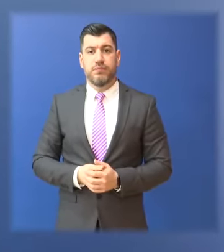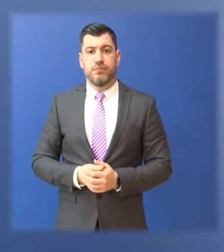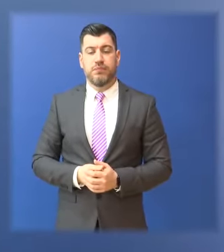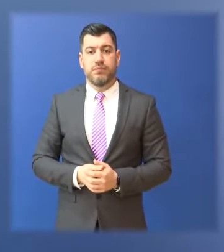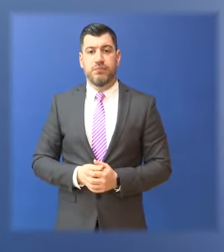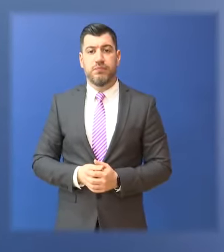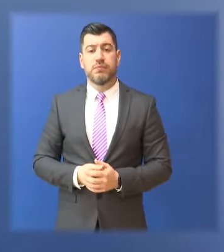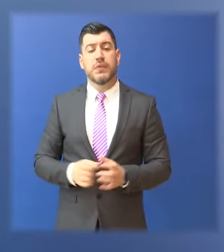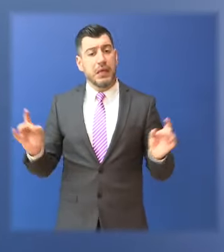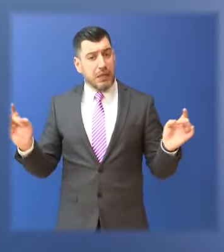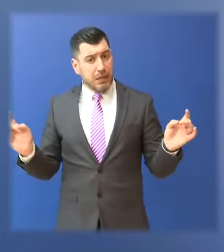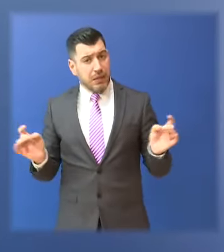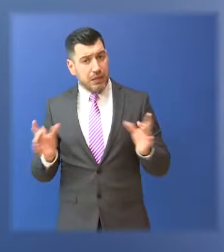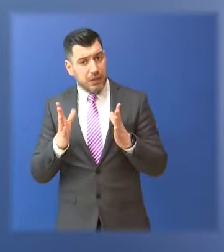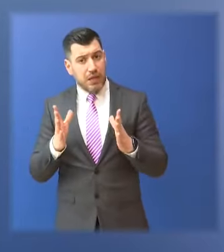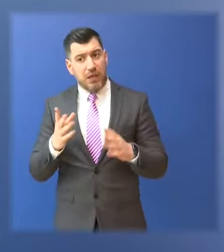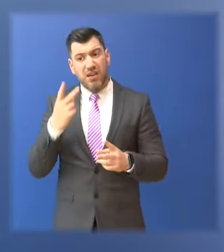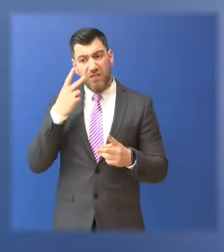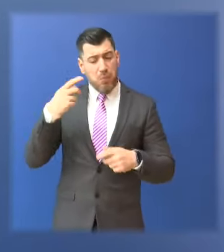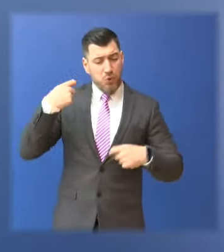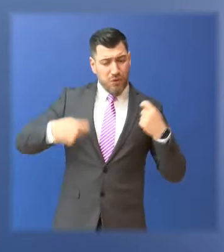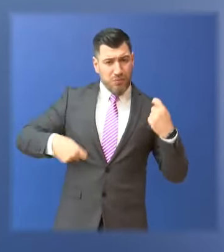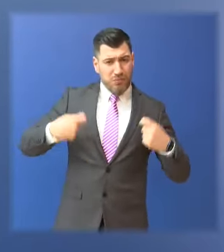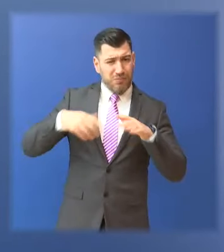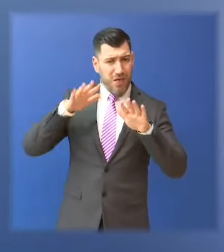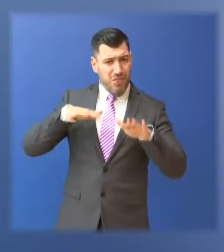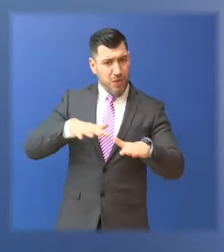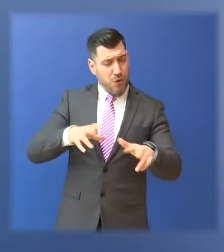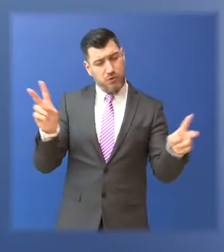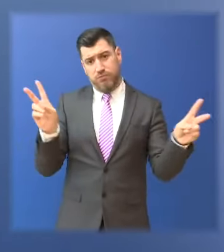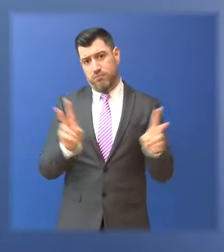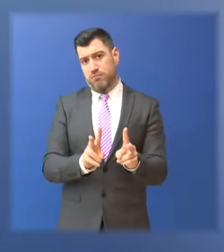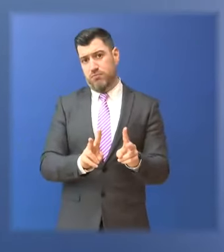όσο περνούν τα χρόνια διαδηλώσεων για να μας θυμίζουν